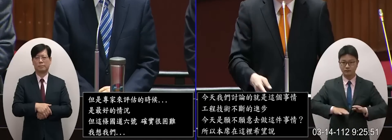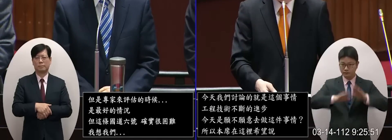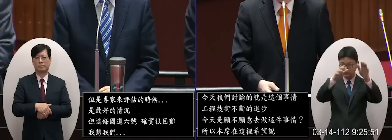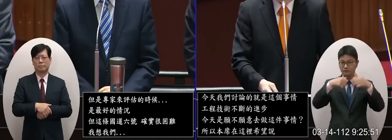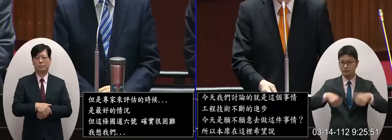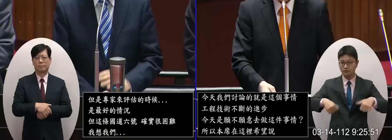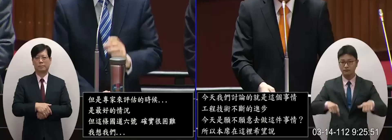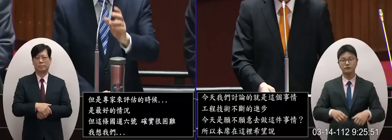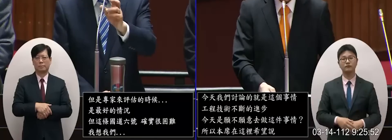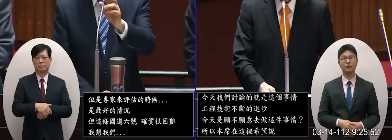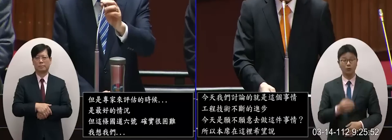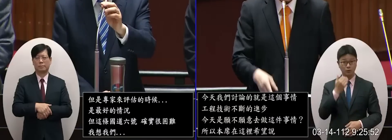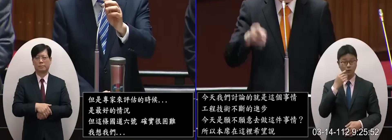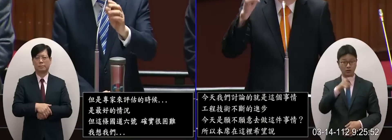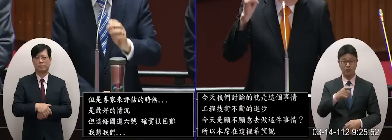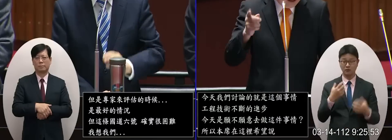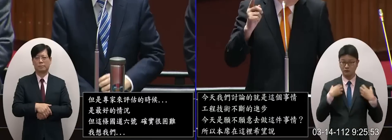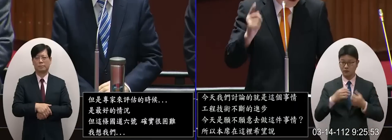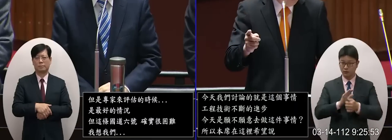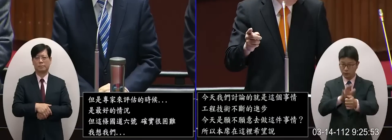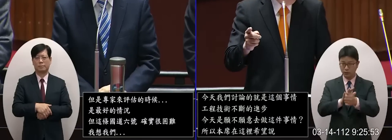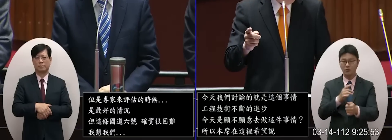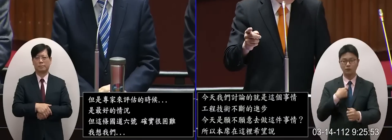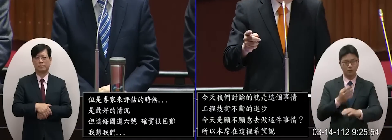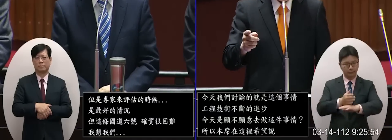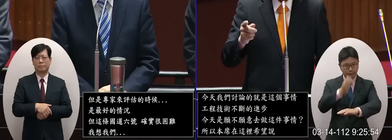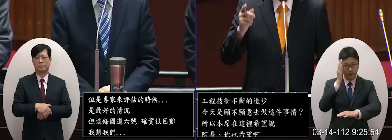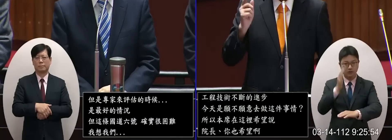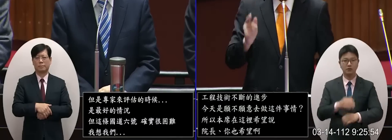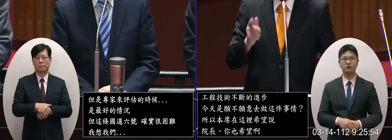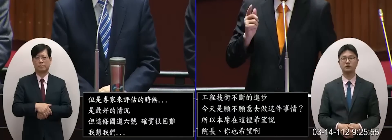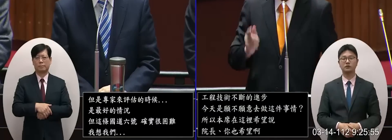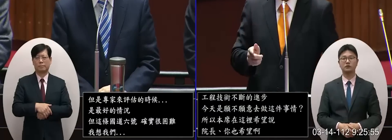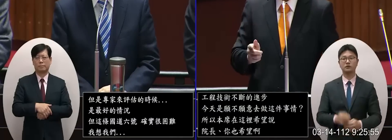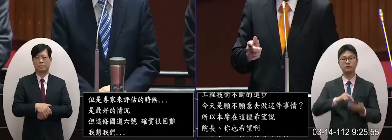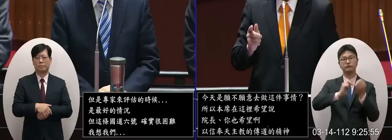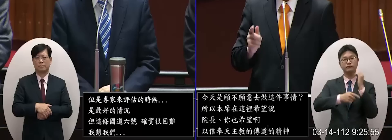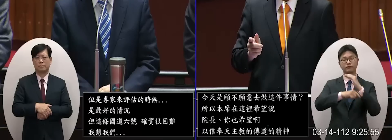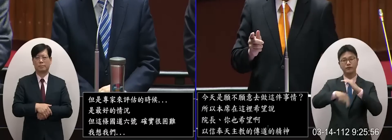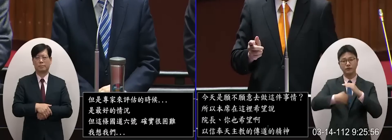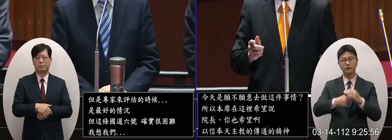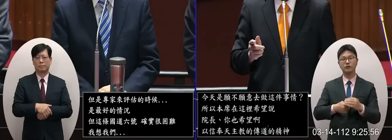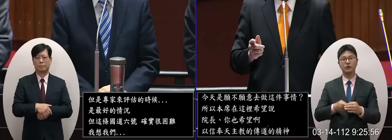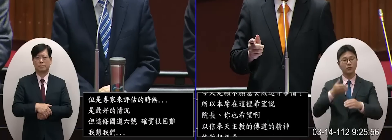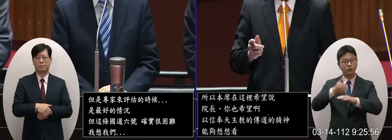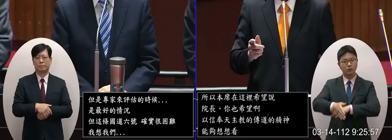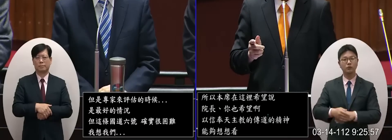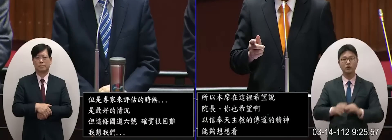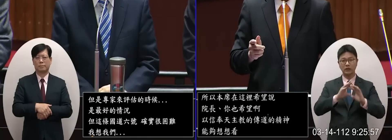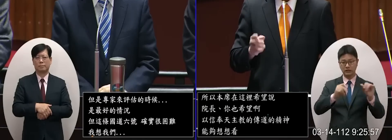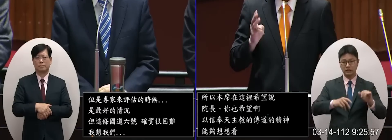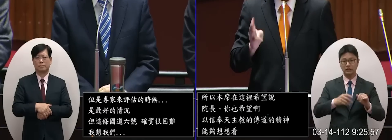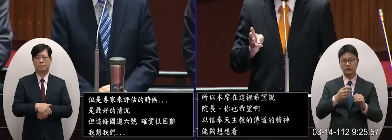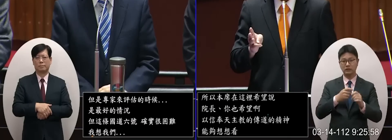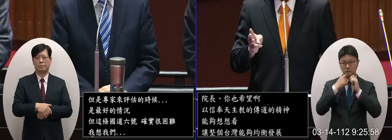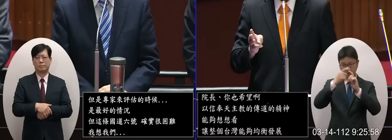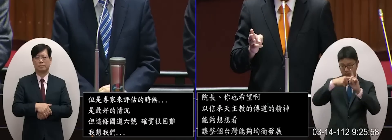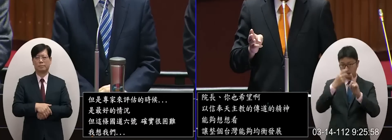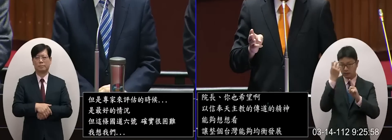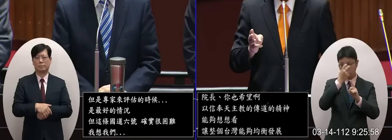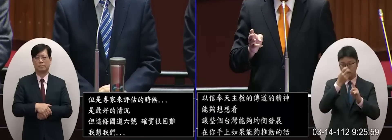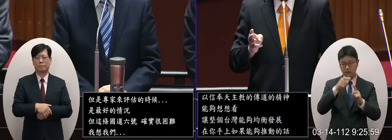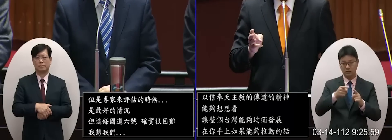如果能够推动的话，我们非常感谢。但是立法院已经通过了地质调查报告，已经